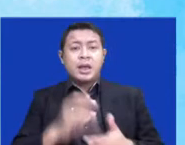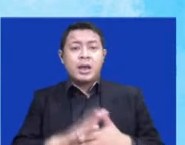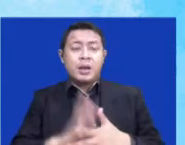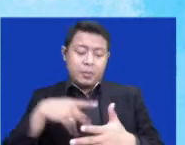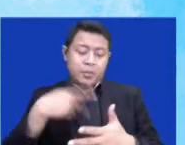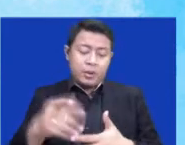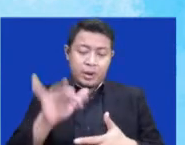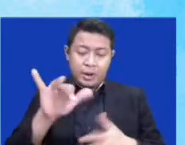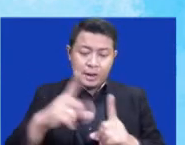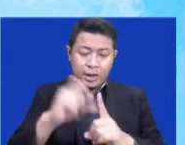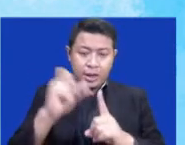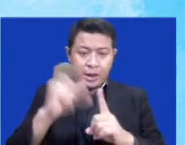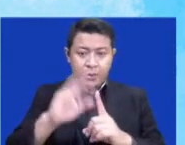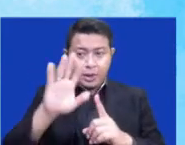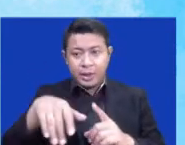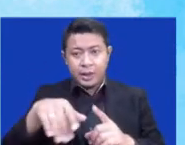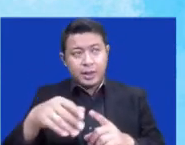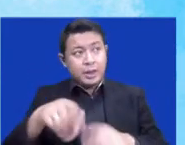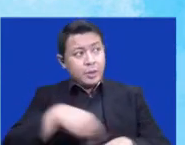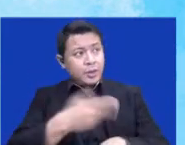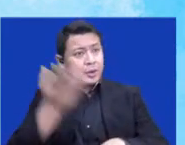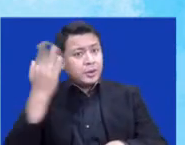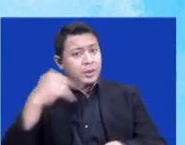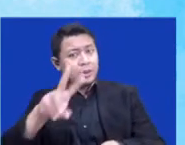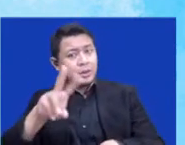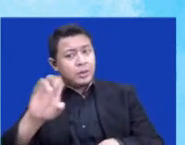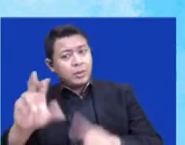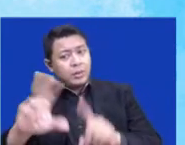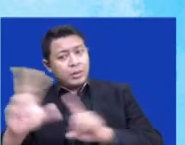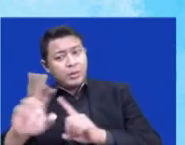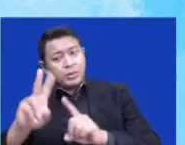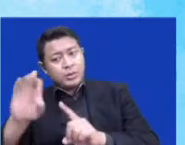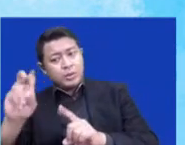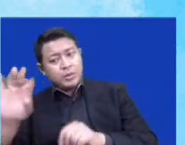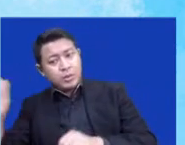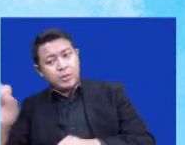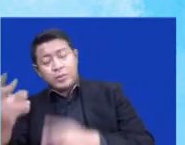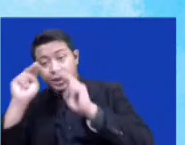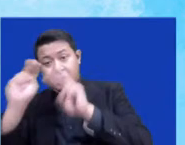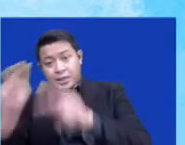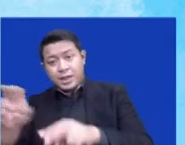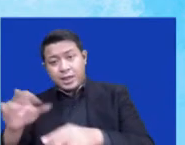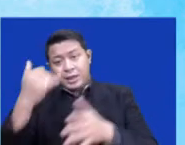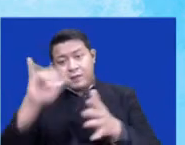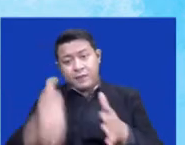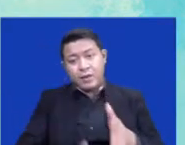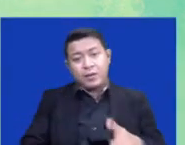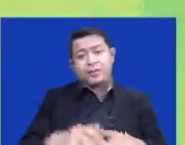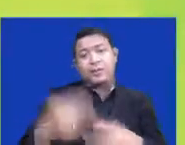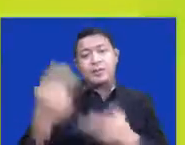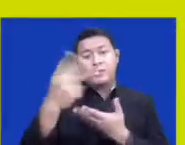di periode sebelumnya, yakni di 2018-2020. Nah kita lihat evaluasinya dalam video berikut ini.